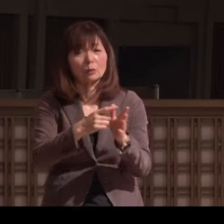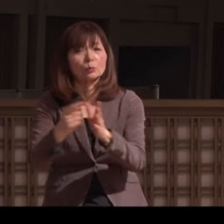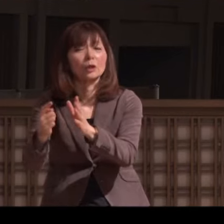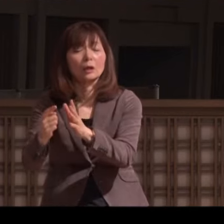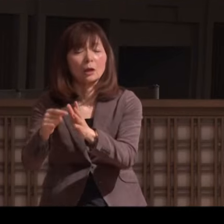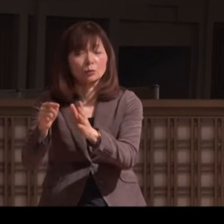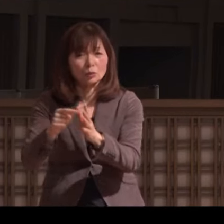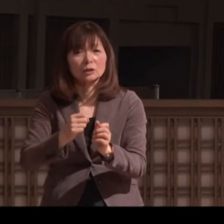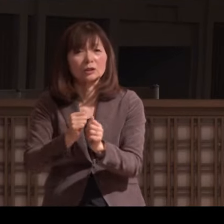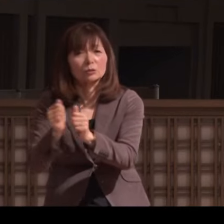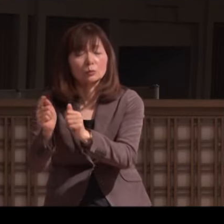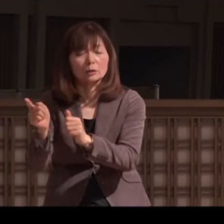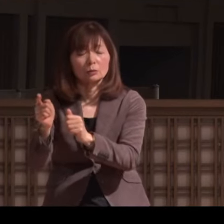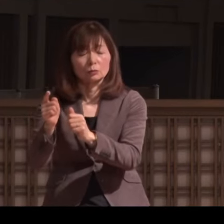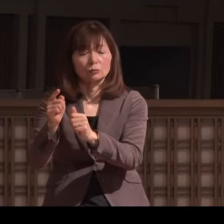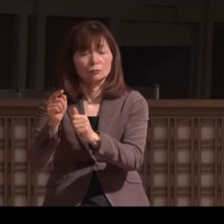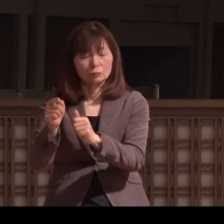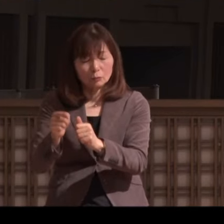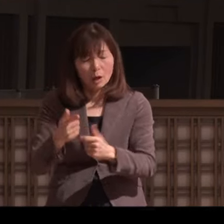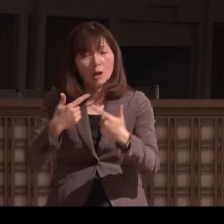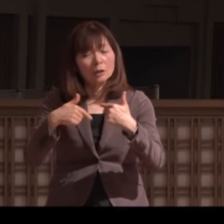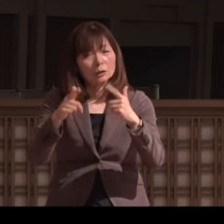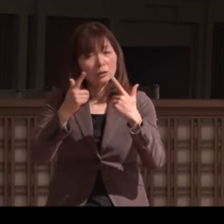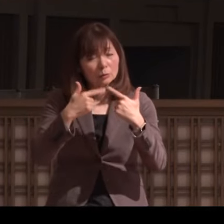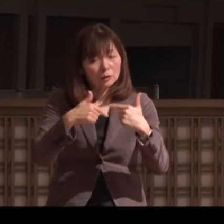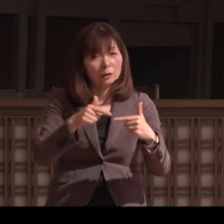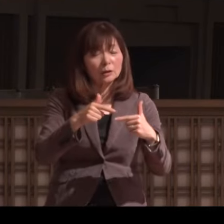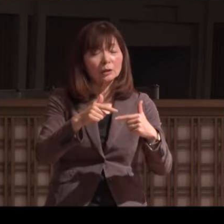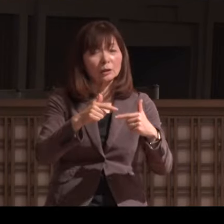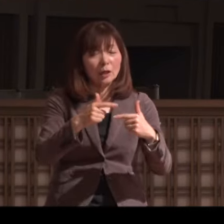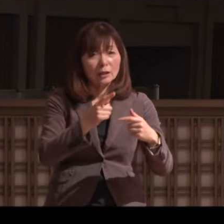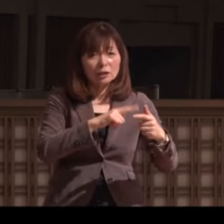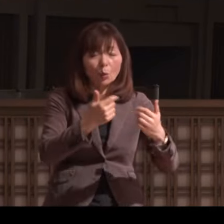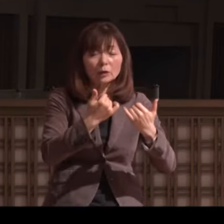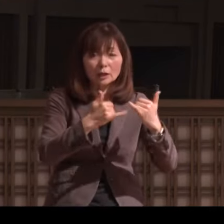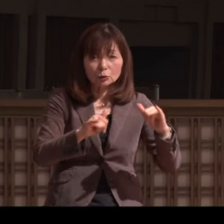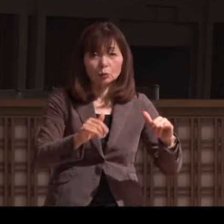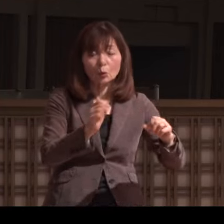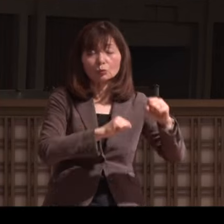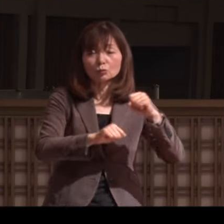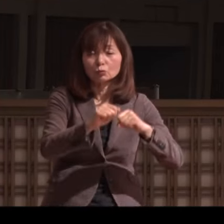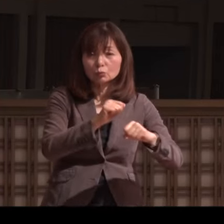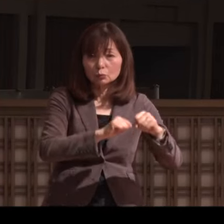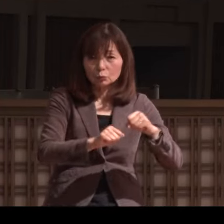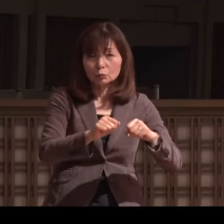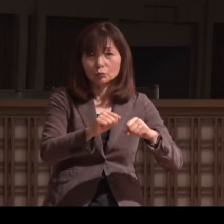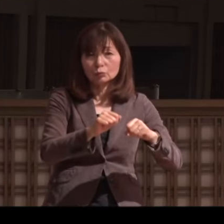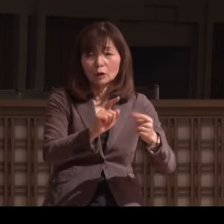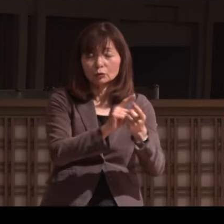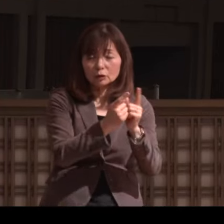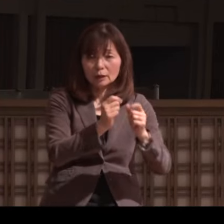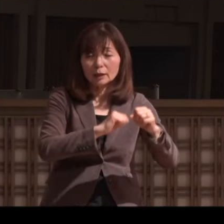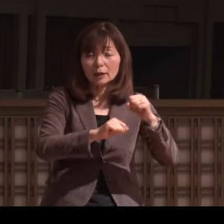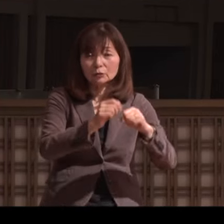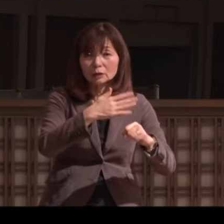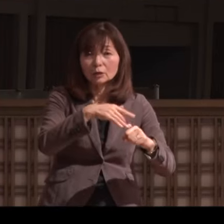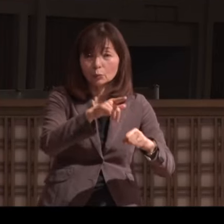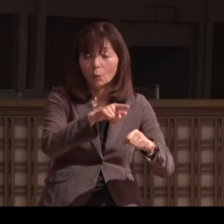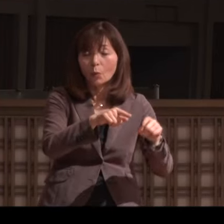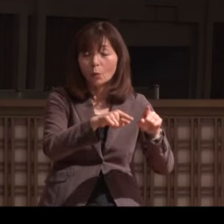てかれないかって言うと日々いろんな人と付き合いながら活動しているこの活動的生活の人たちの方